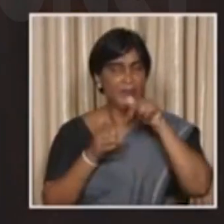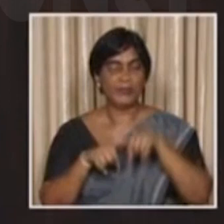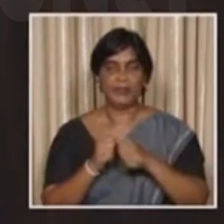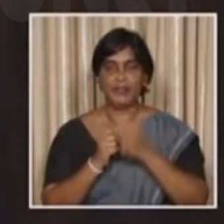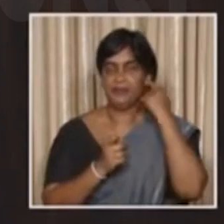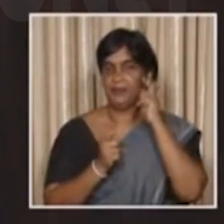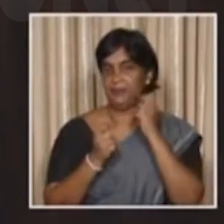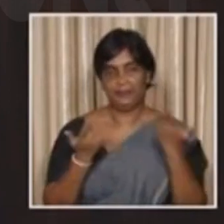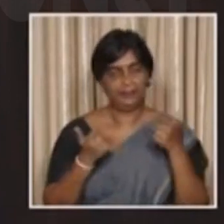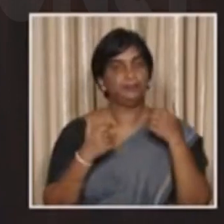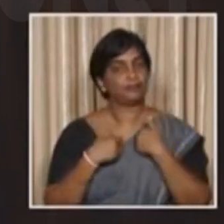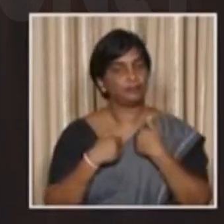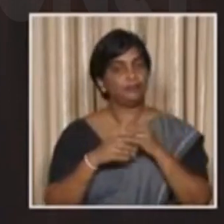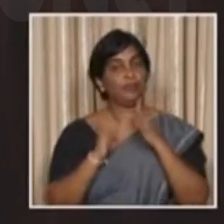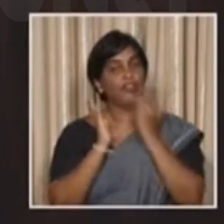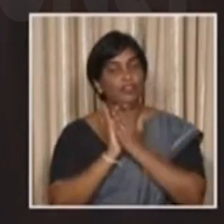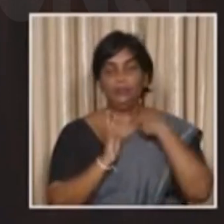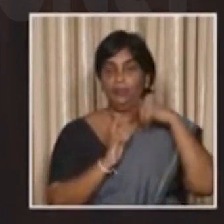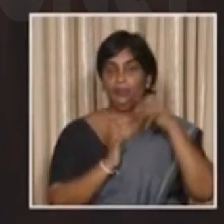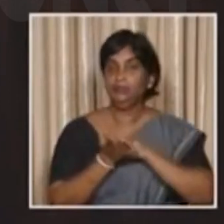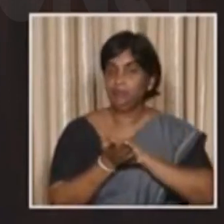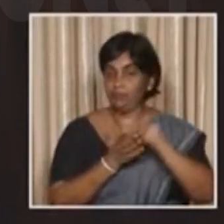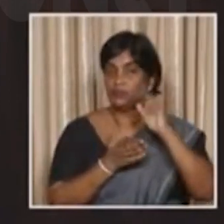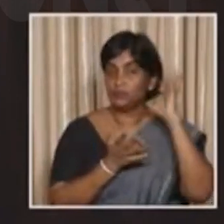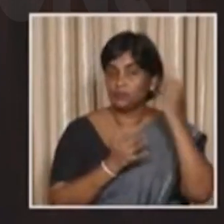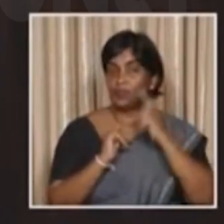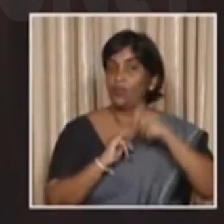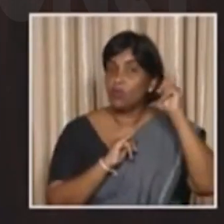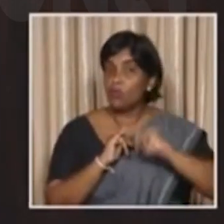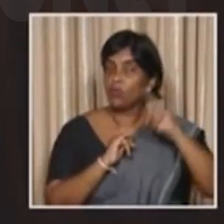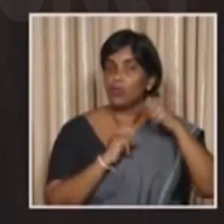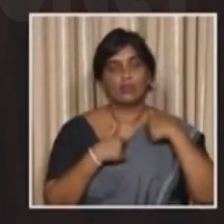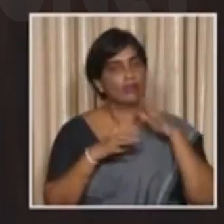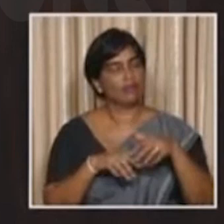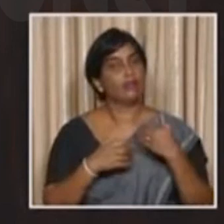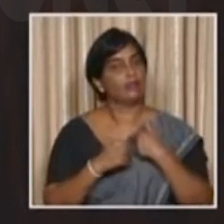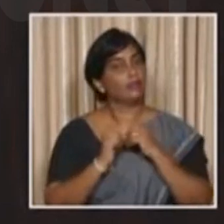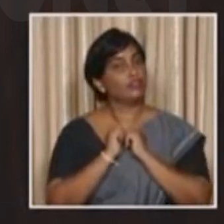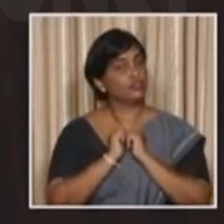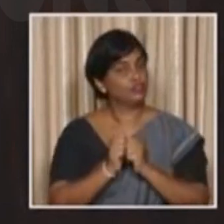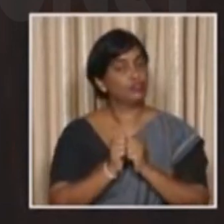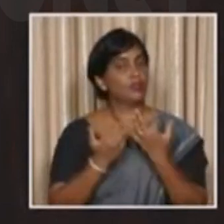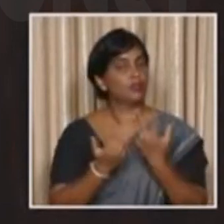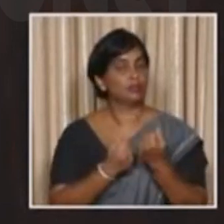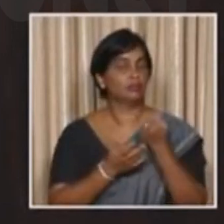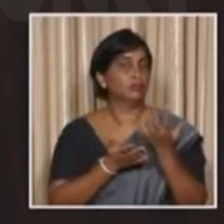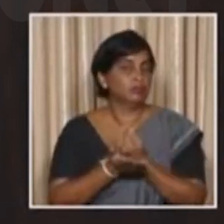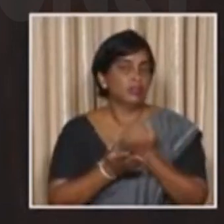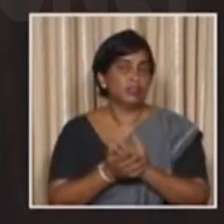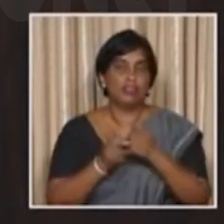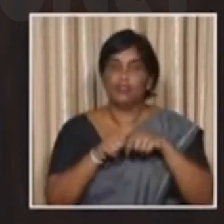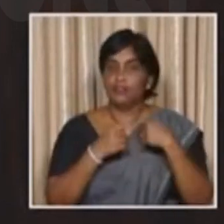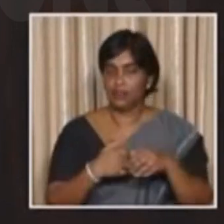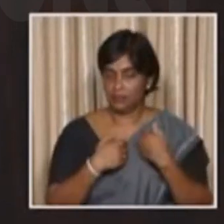උගන්වන්න අපි ශිෂ්‍යත්ව දිනාගෙන පිටරට ගිහිල්ලා දිනාගත් උපාධි තමයි අපිට තියෙන්නේ අපි රස්සාවල් කරලා හම්බ කරපු මුදල් තමයි අපි